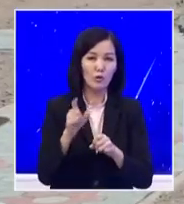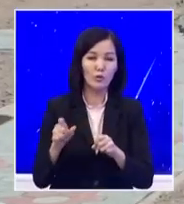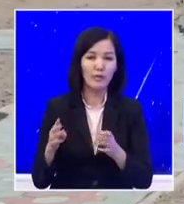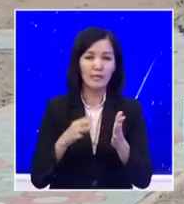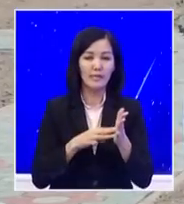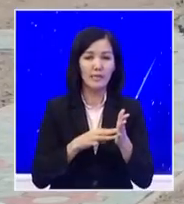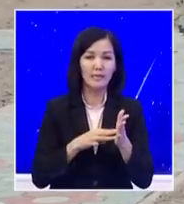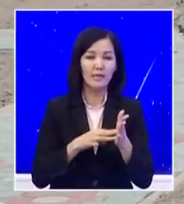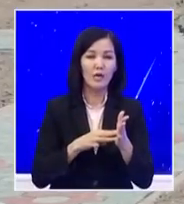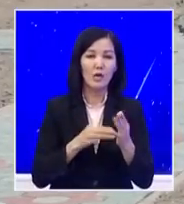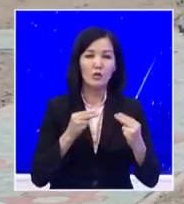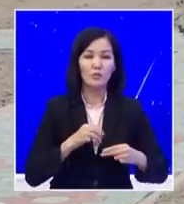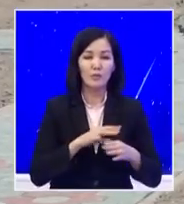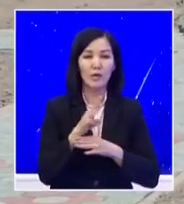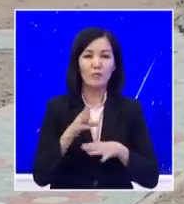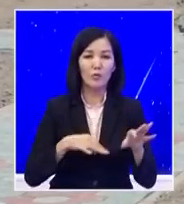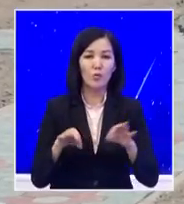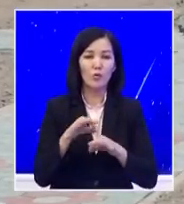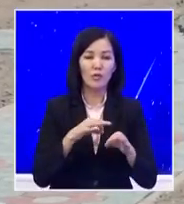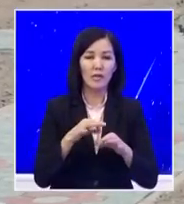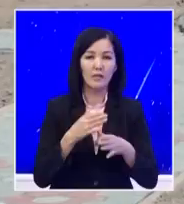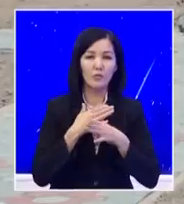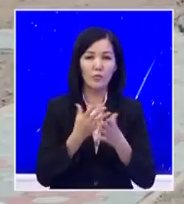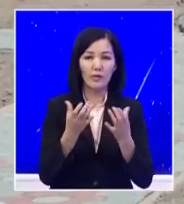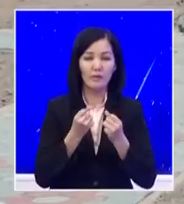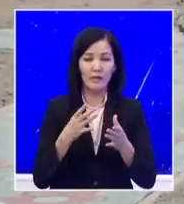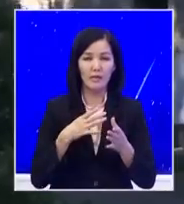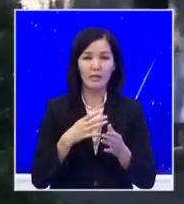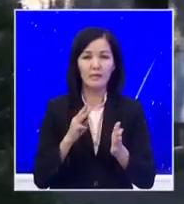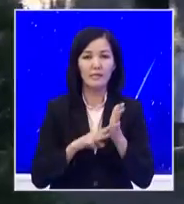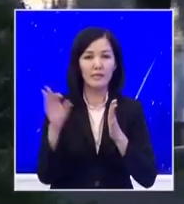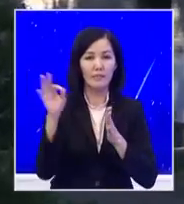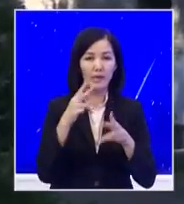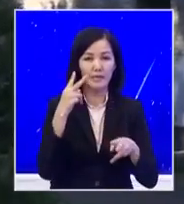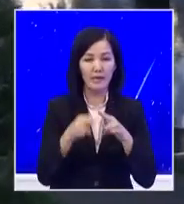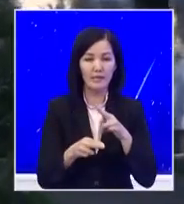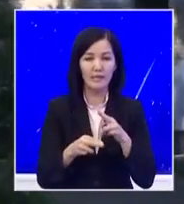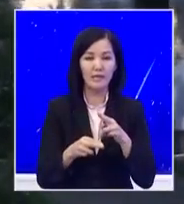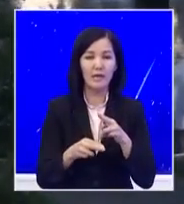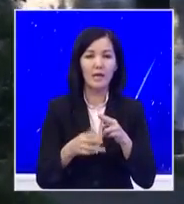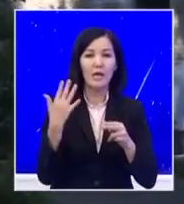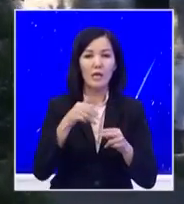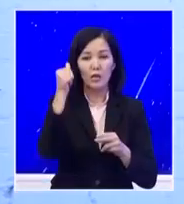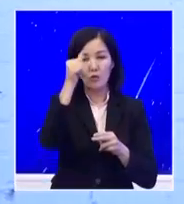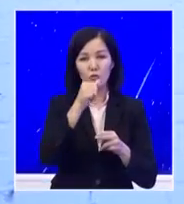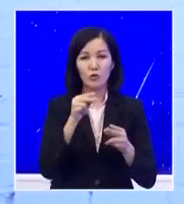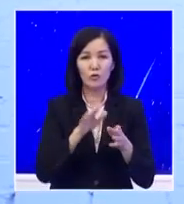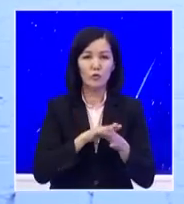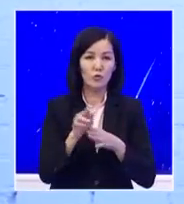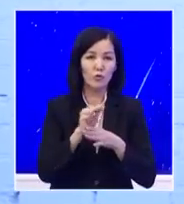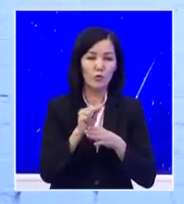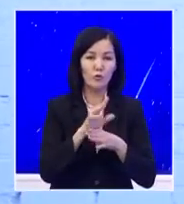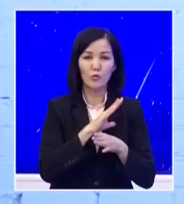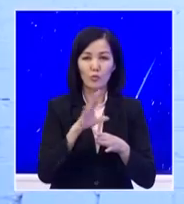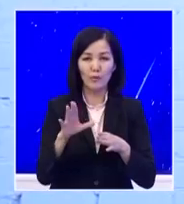жұмыспен қамту орталығы арқылы тіркелгендер. Қазір біз 80% жұмысты бітірдік. Алакөл ауданында жарты ғасырға жуық жөндеу көрмеген нысандар да